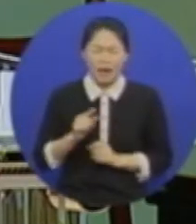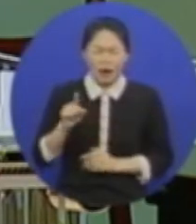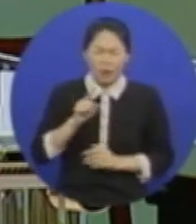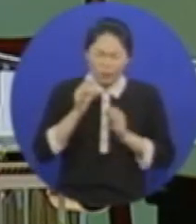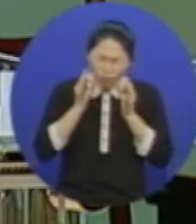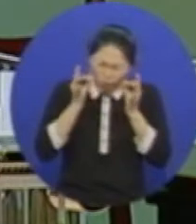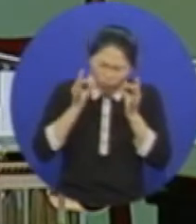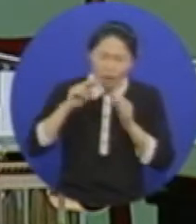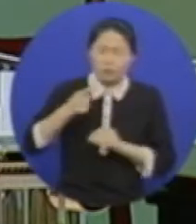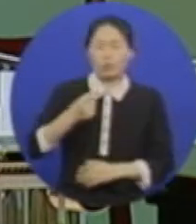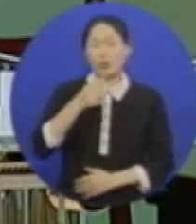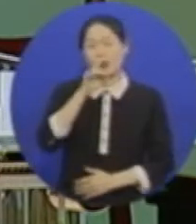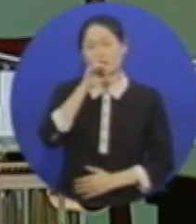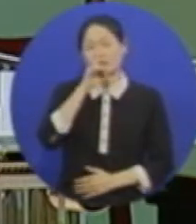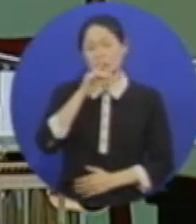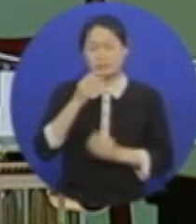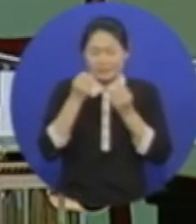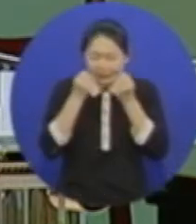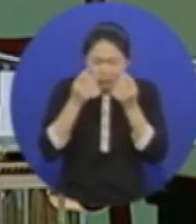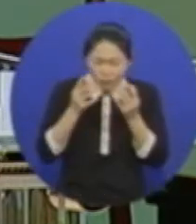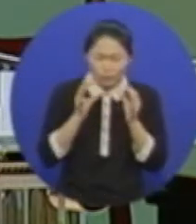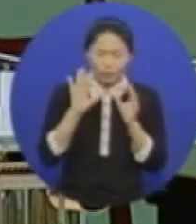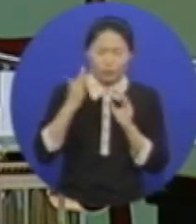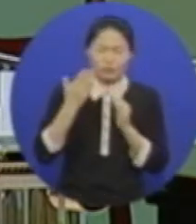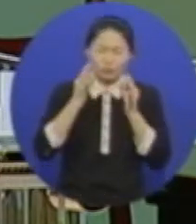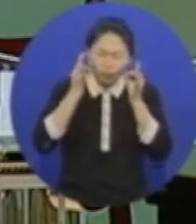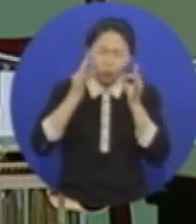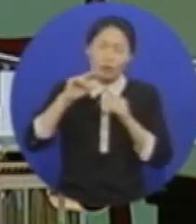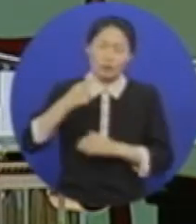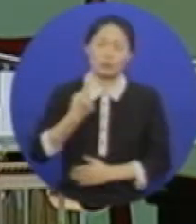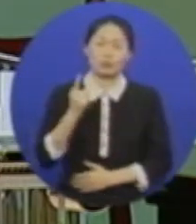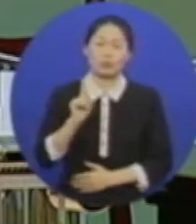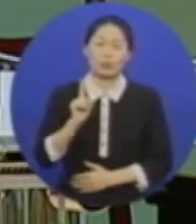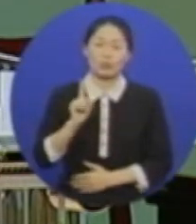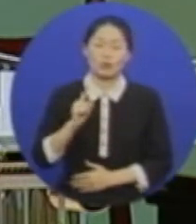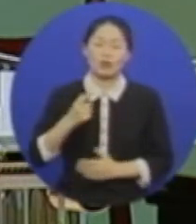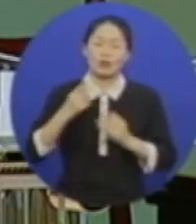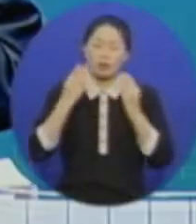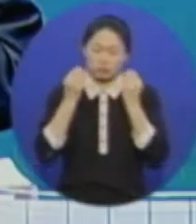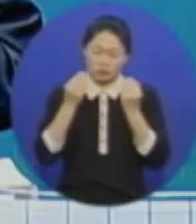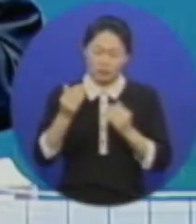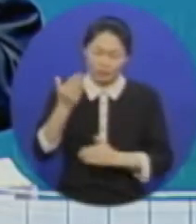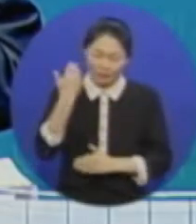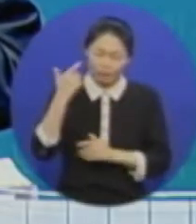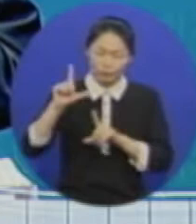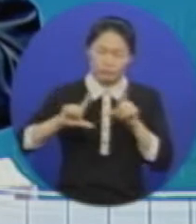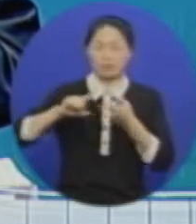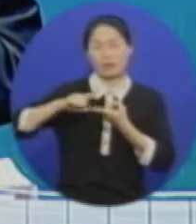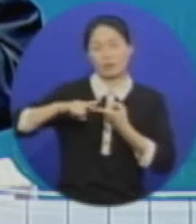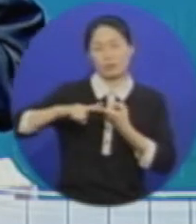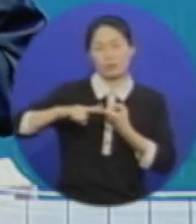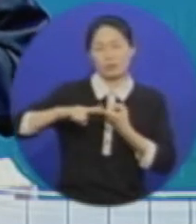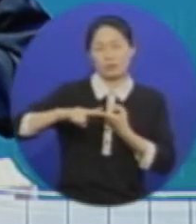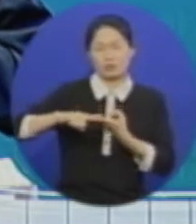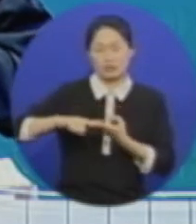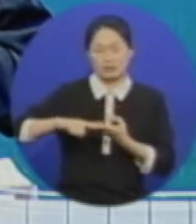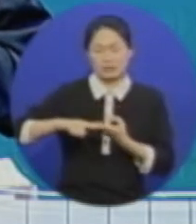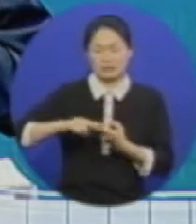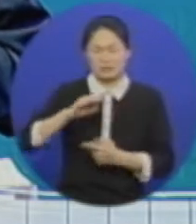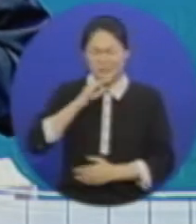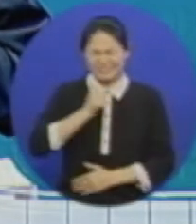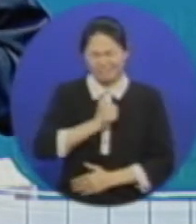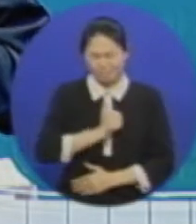고치려고 해도 아무리 새로워 지려고 해도 자기는 여잔 옛날 그 모습이고 참기만 않